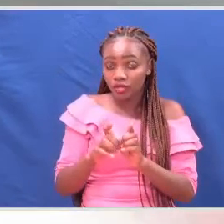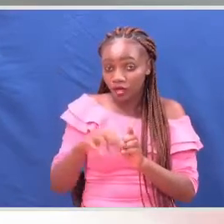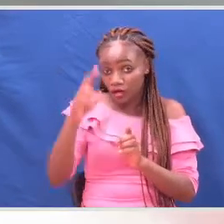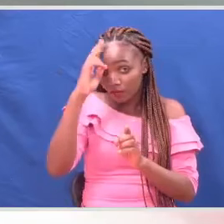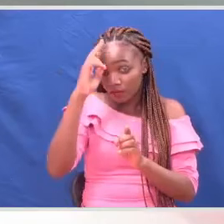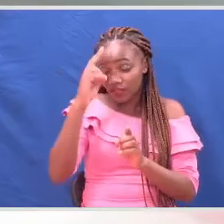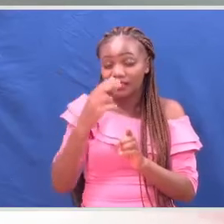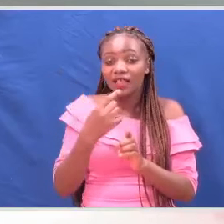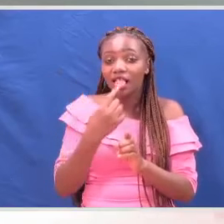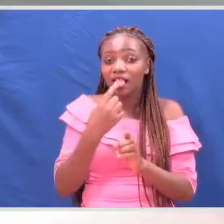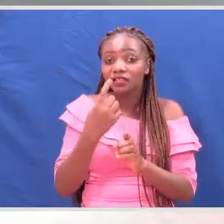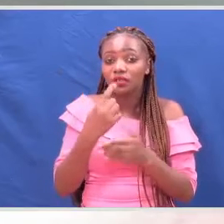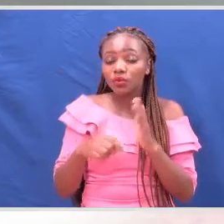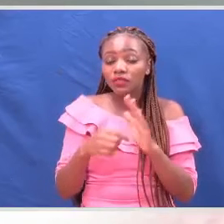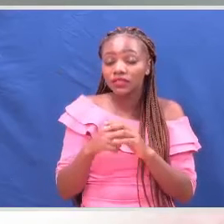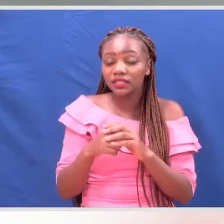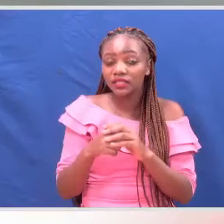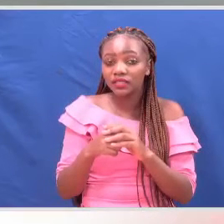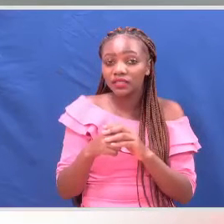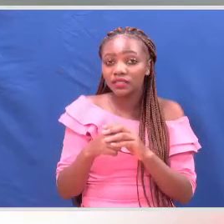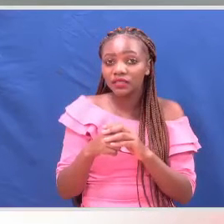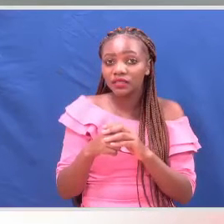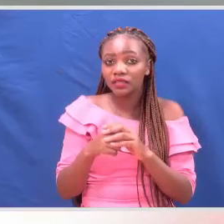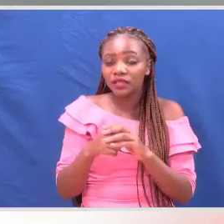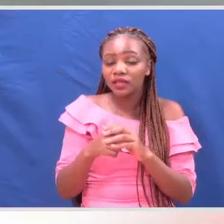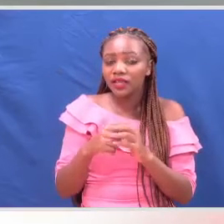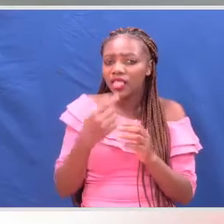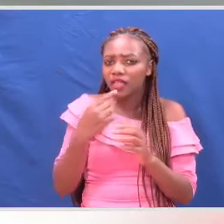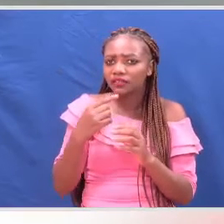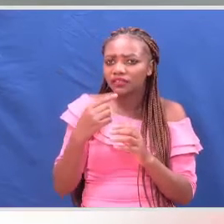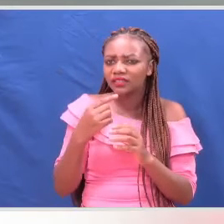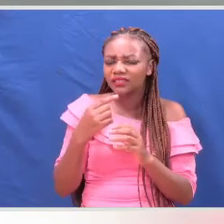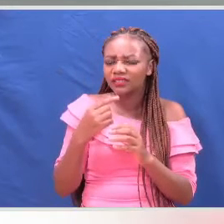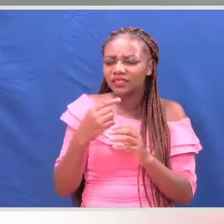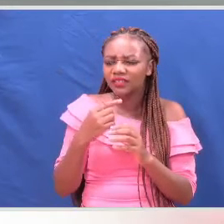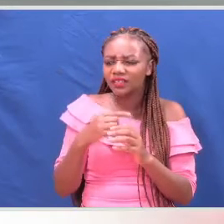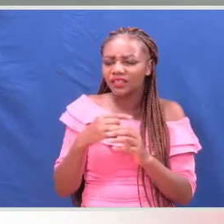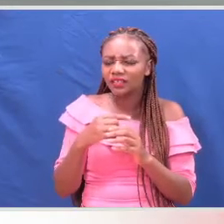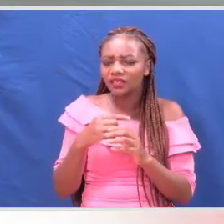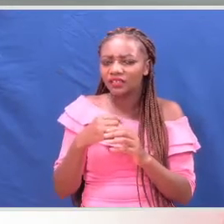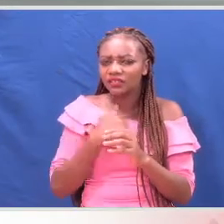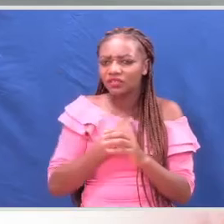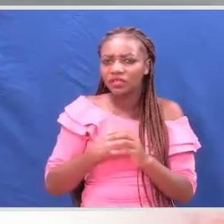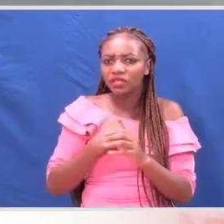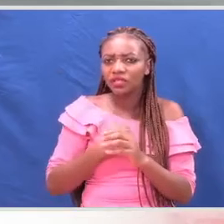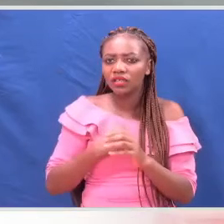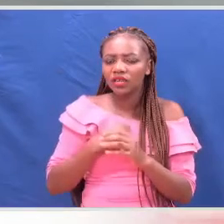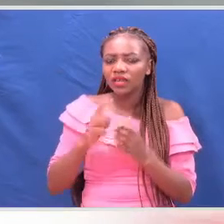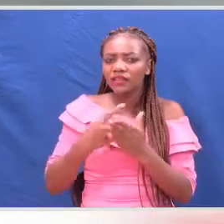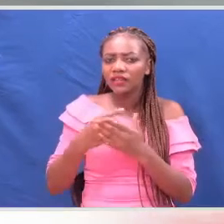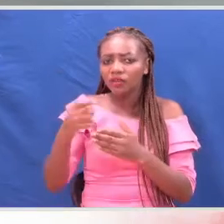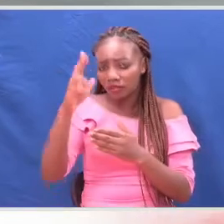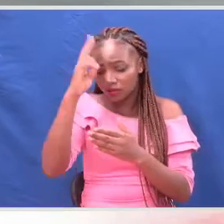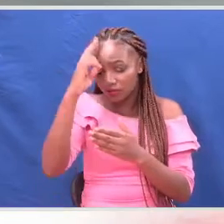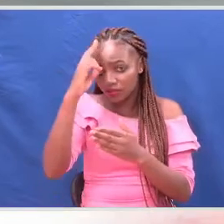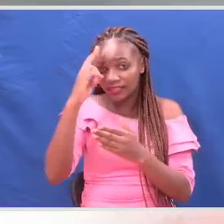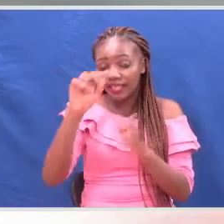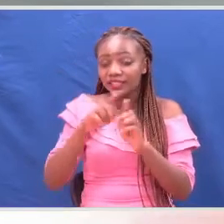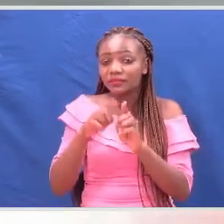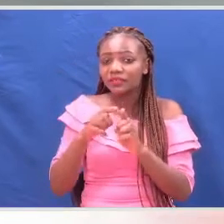kuelezea kwamba kuna mmoja wao ambaye walikuwa wanafanya pamoja, na wakaweza kuelekeza hawa polisi wa